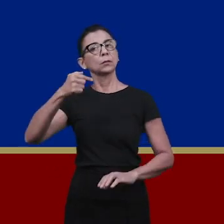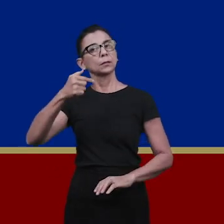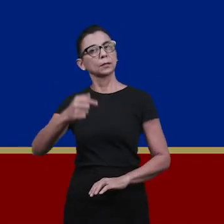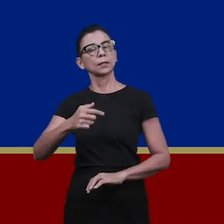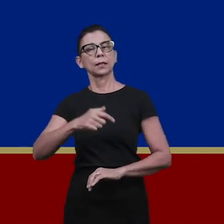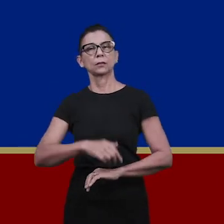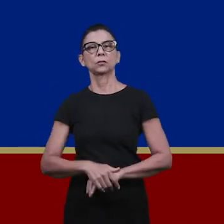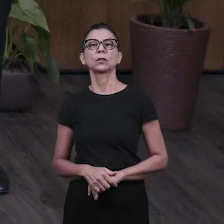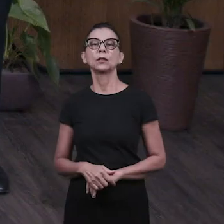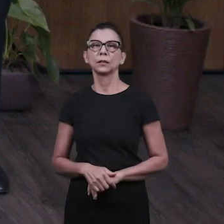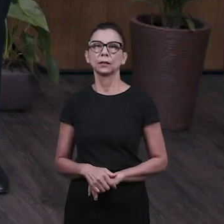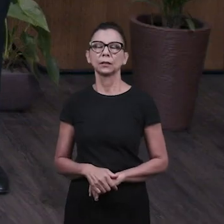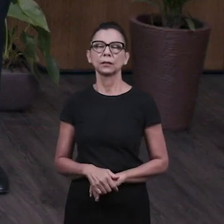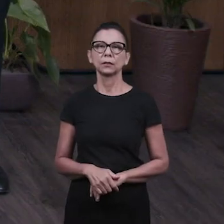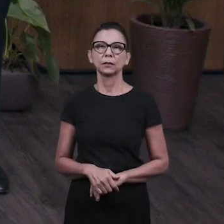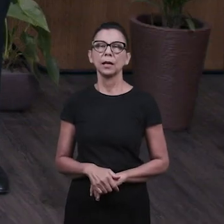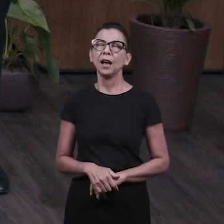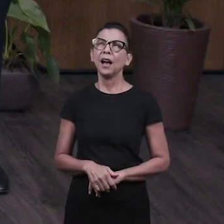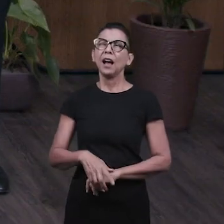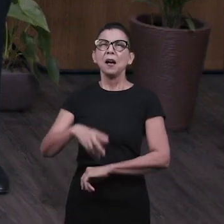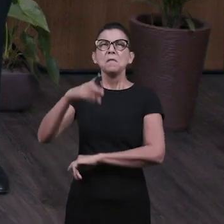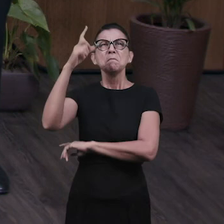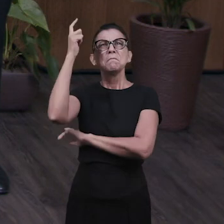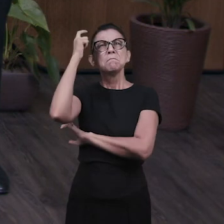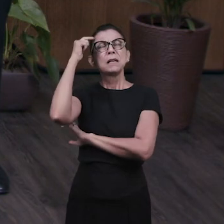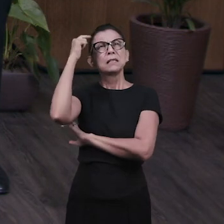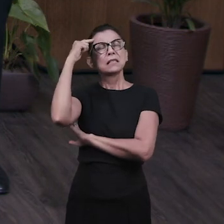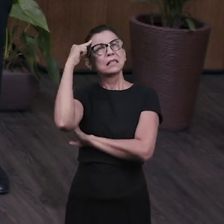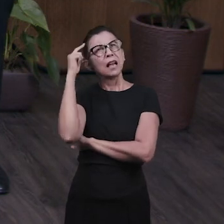Ce n'est pas une question de se préparer au futur.